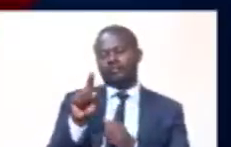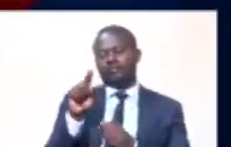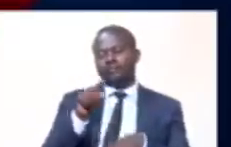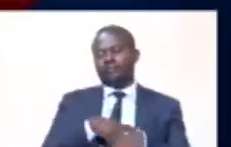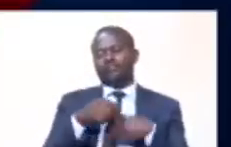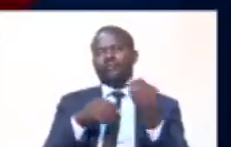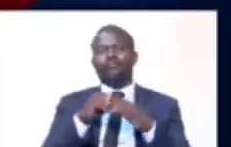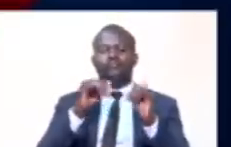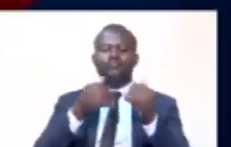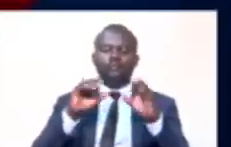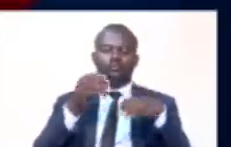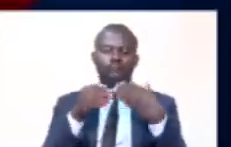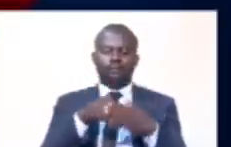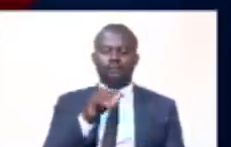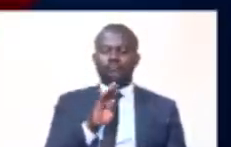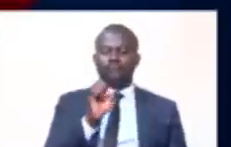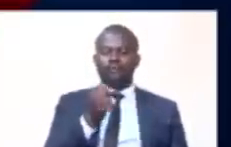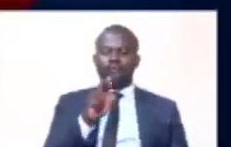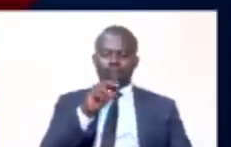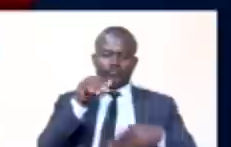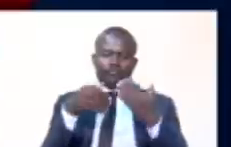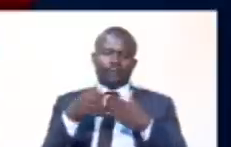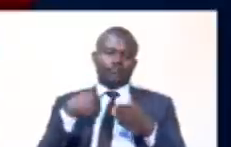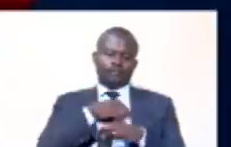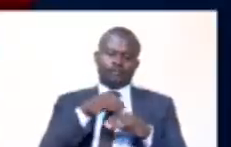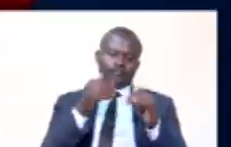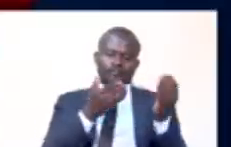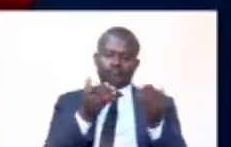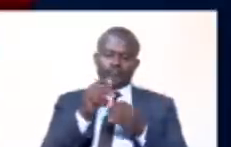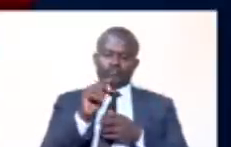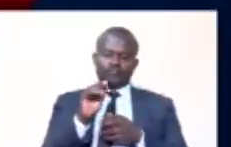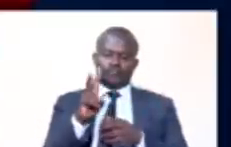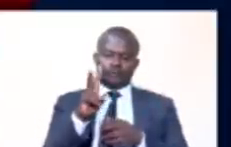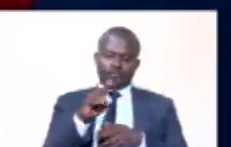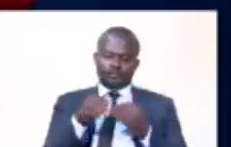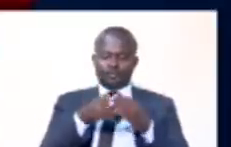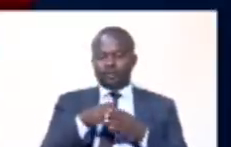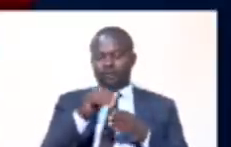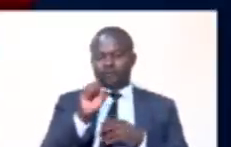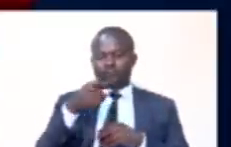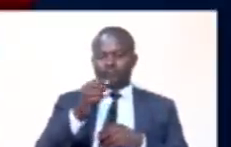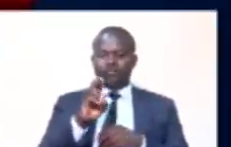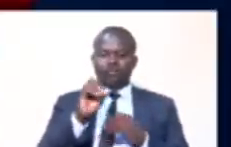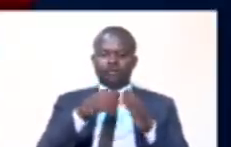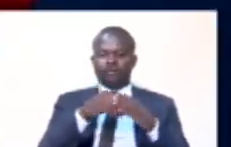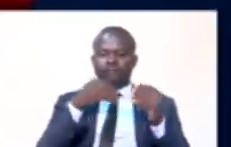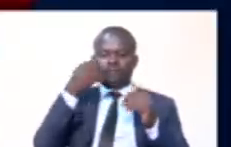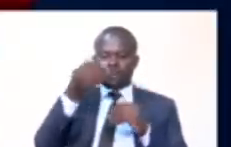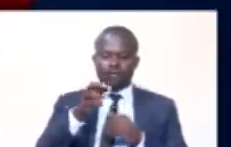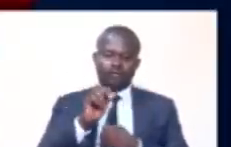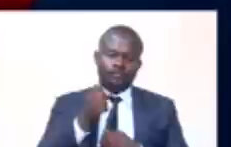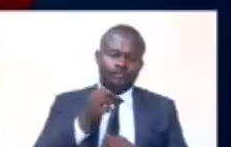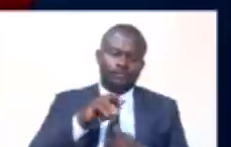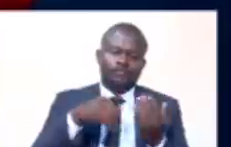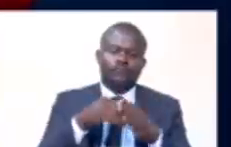hakina amakipe nka Bugesera izaba yakira ikipe ya Kiyovu Sport, ikipe ya Police yakira ikipe ya Gasogi, ikipe ya Rutsiro